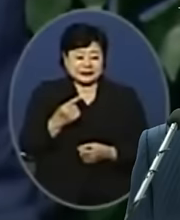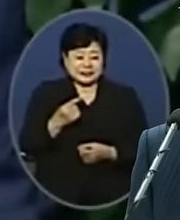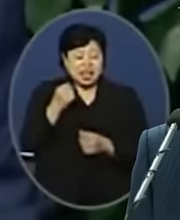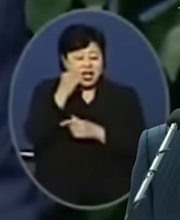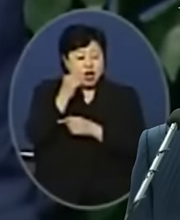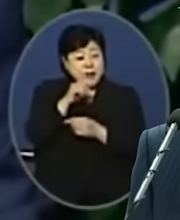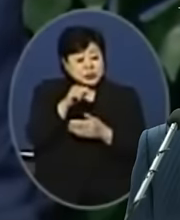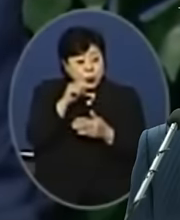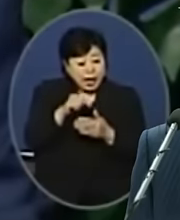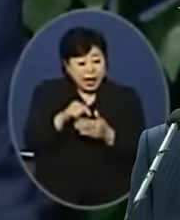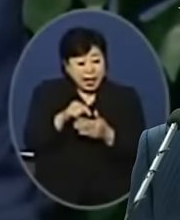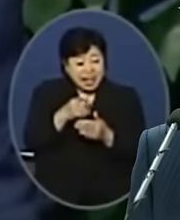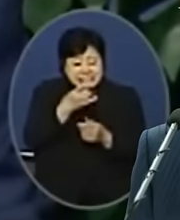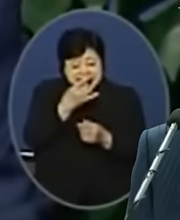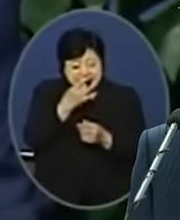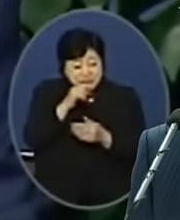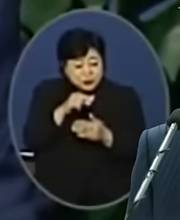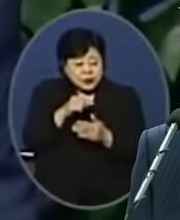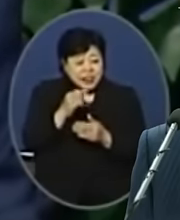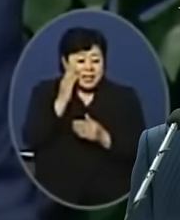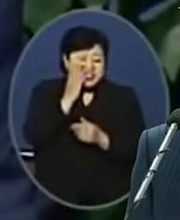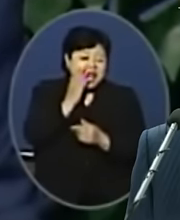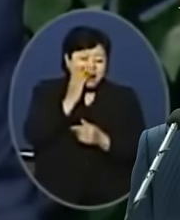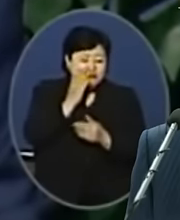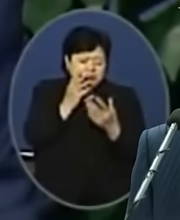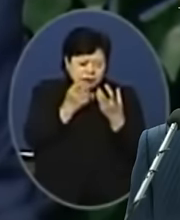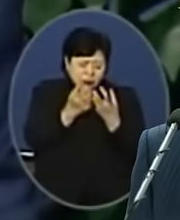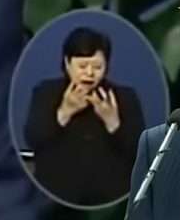열매 속에 씨앗 속에 양분으로